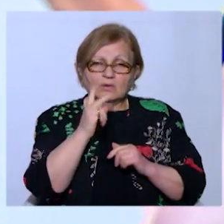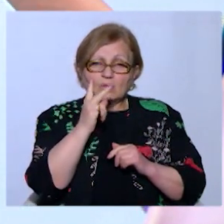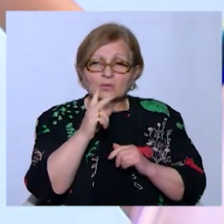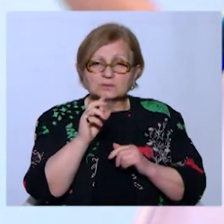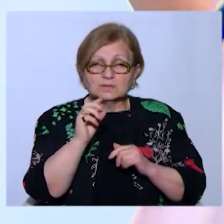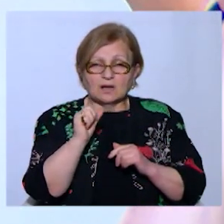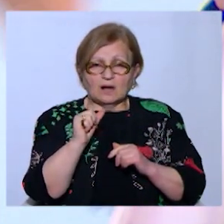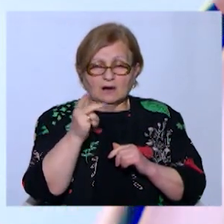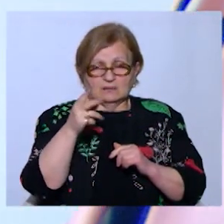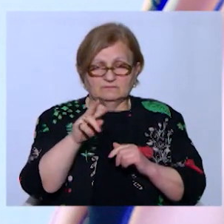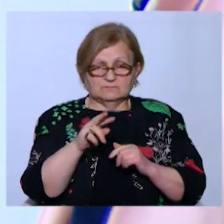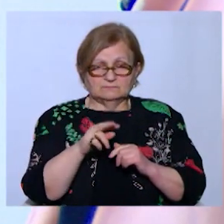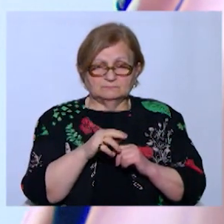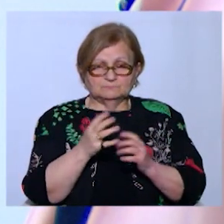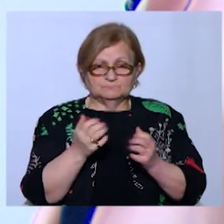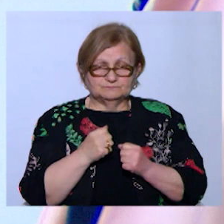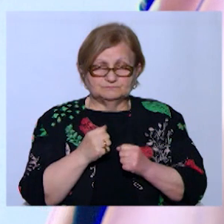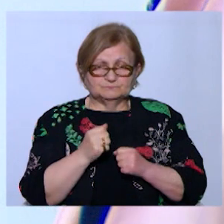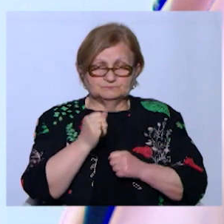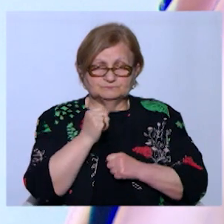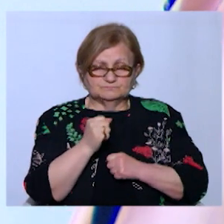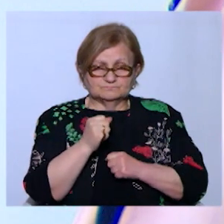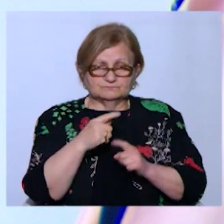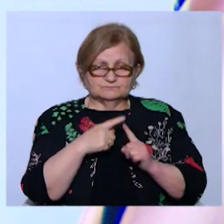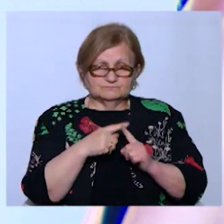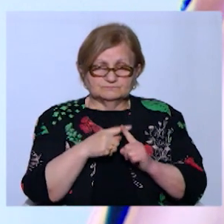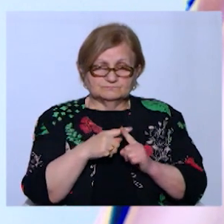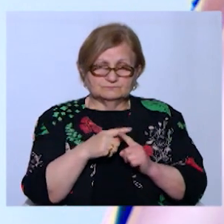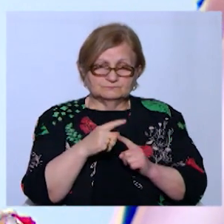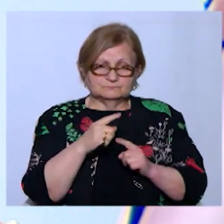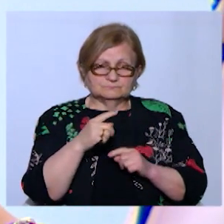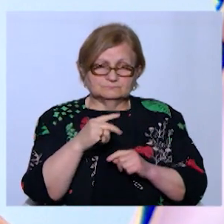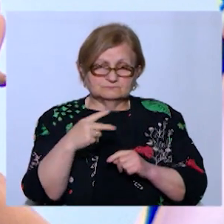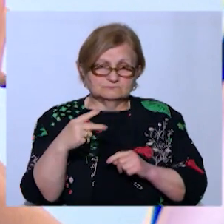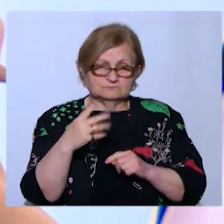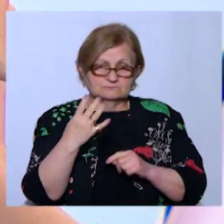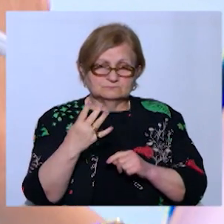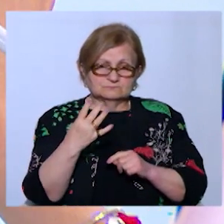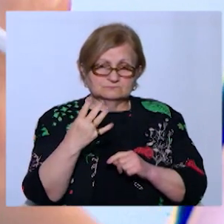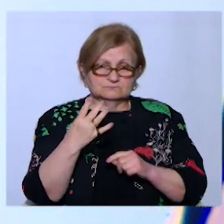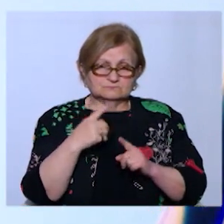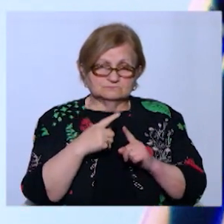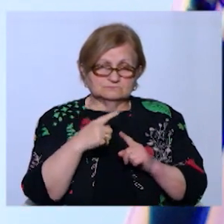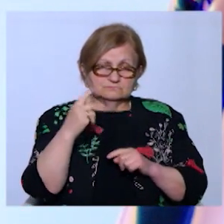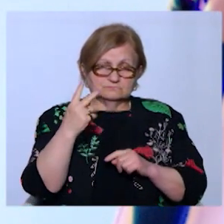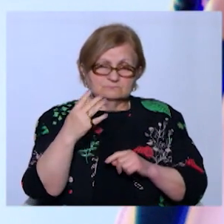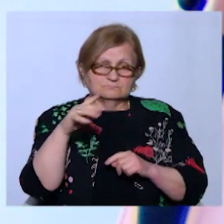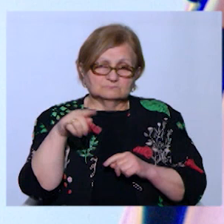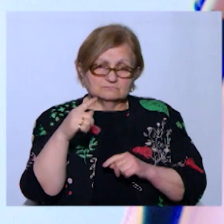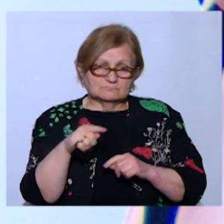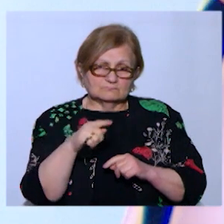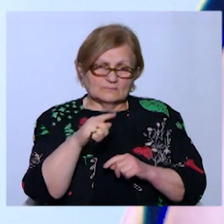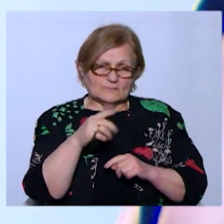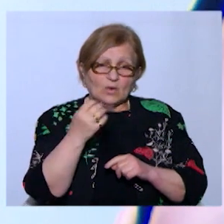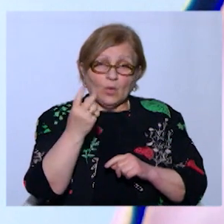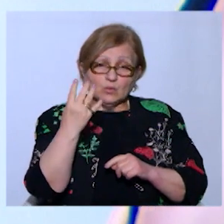კვადრატს. მივიღეთ, რომ A კვადრატს მიუმატოთ X კვადრატი არის 4A კვადრატი. X